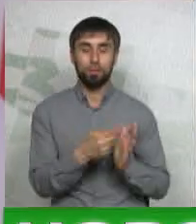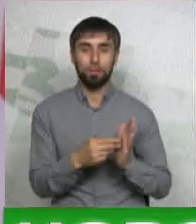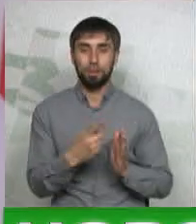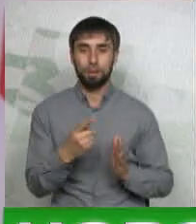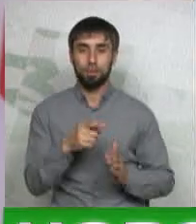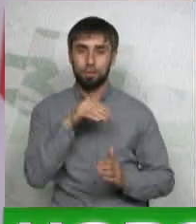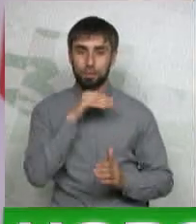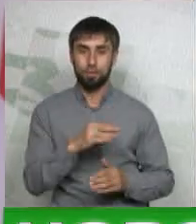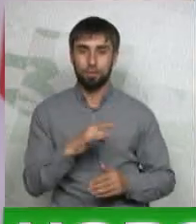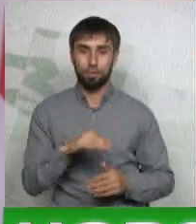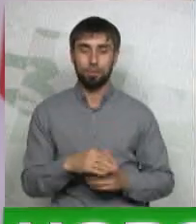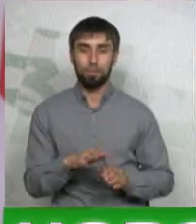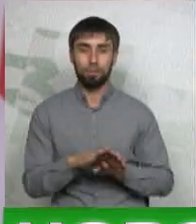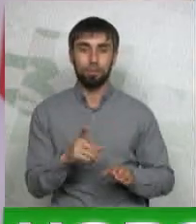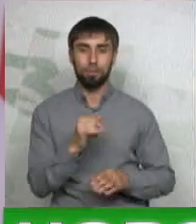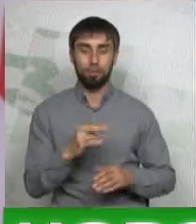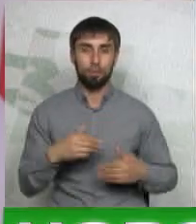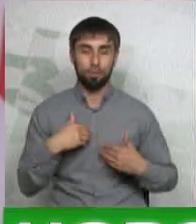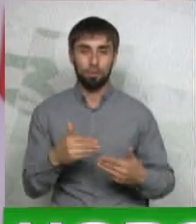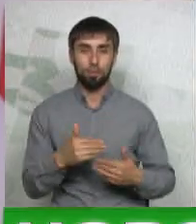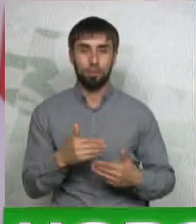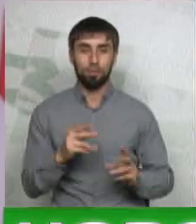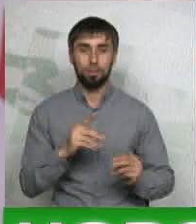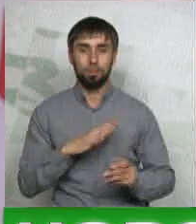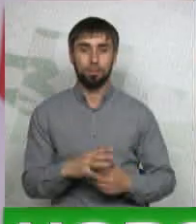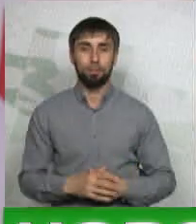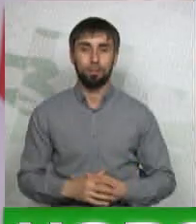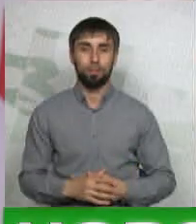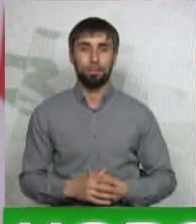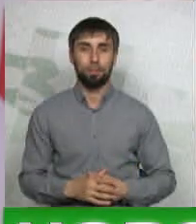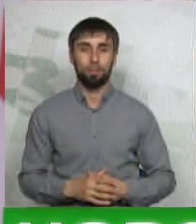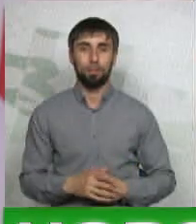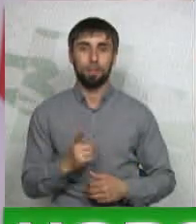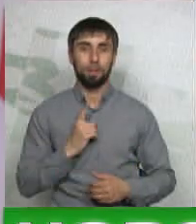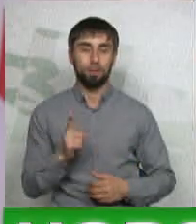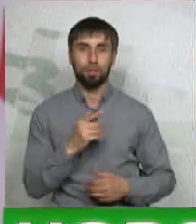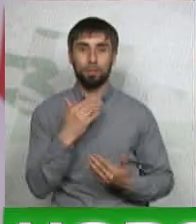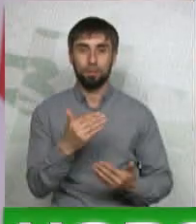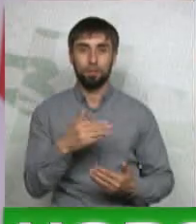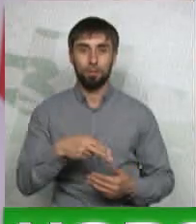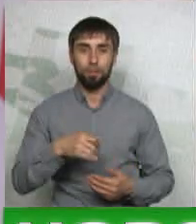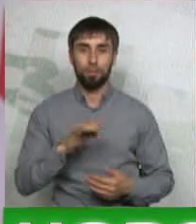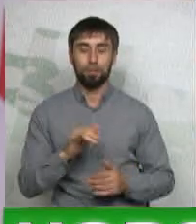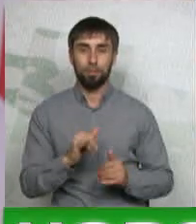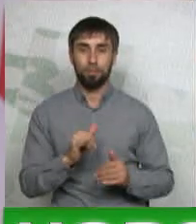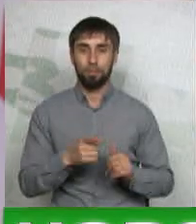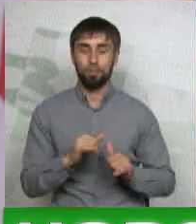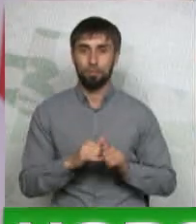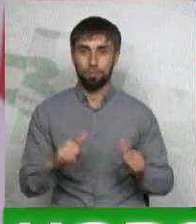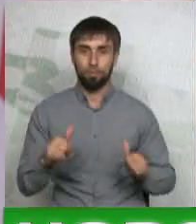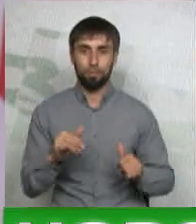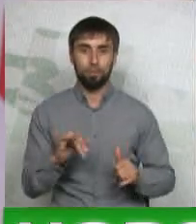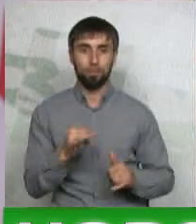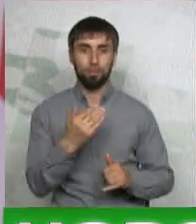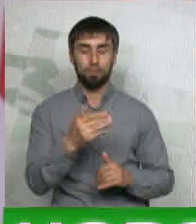одного профессионального инструмента. Так что, Хасан, поздравляю, Дерктивел. Надеемся, что твой парк будет увеличиваться со временем, и о